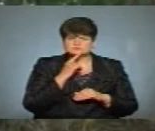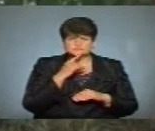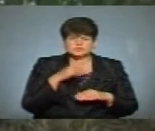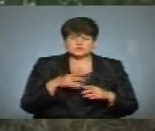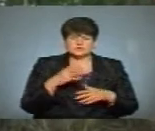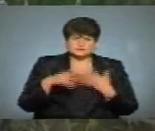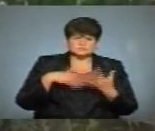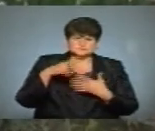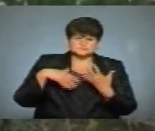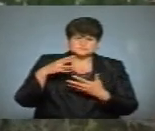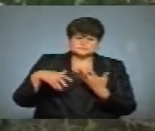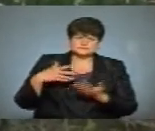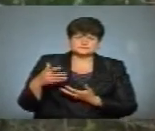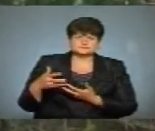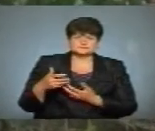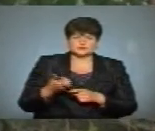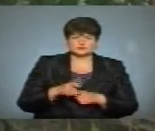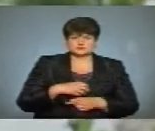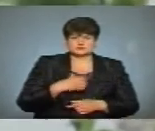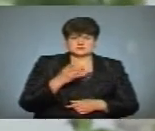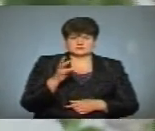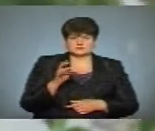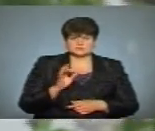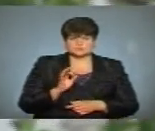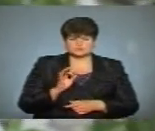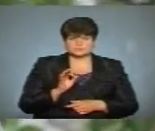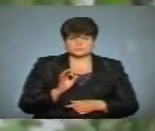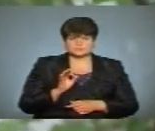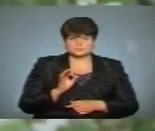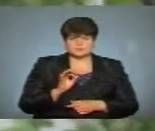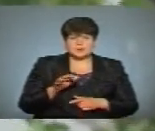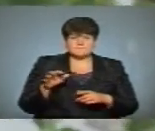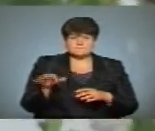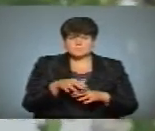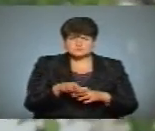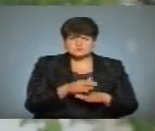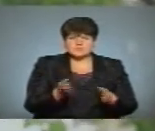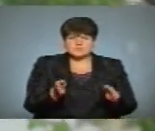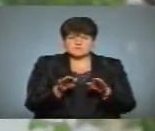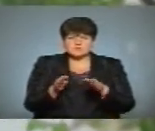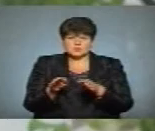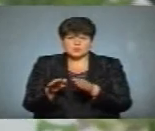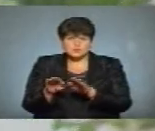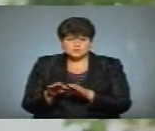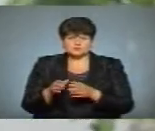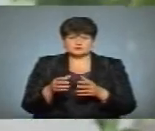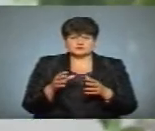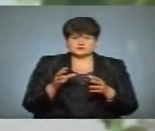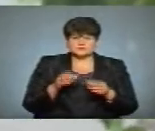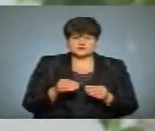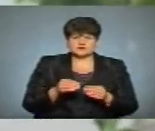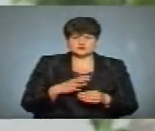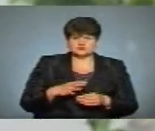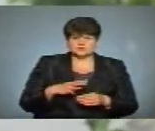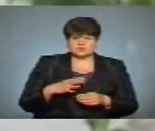вода. Дуже страшно. Якраз ще посапали, все підгорнули і кажуть, це вже будемо